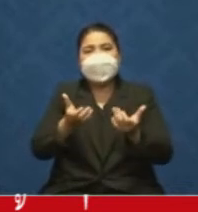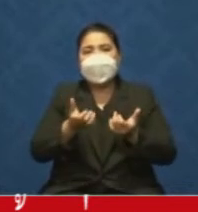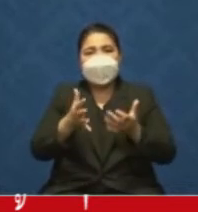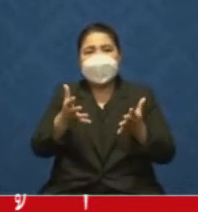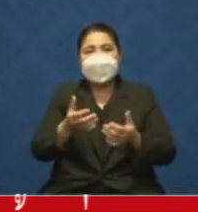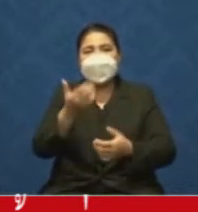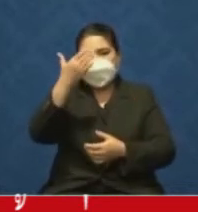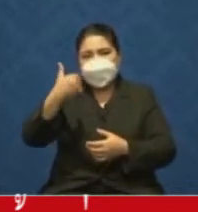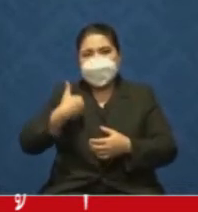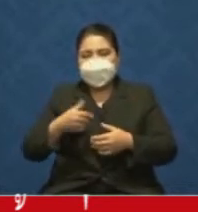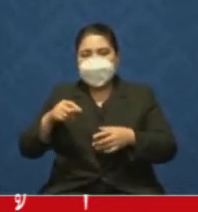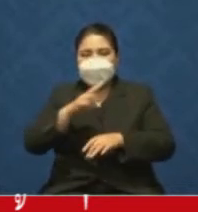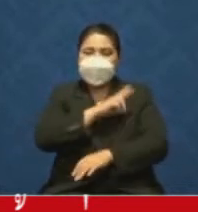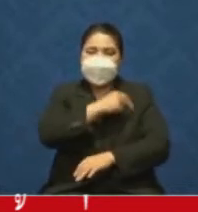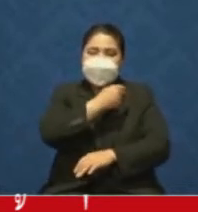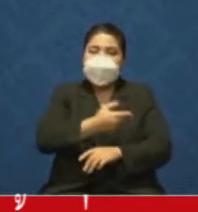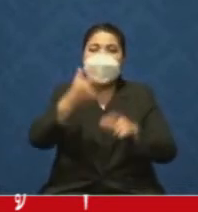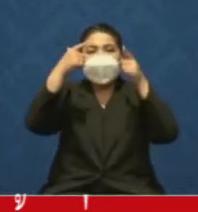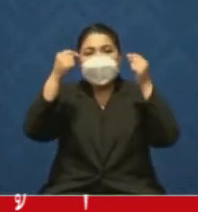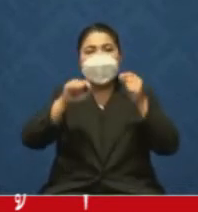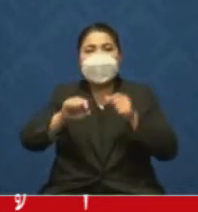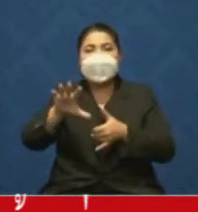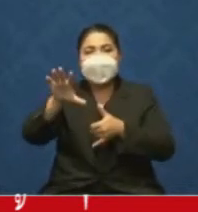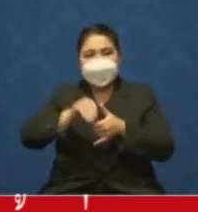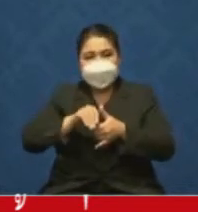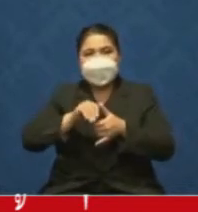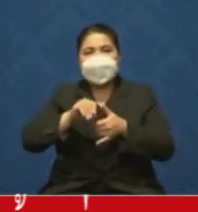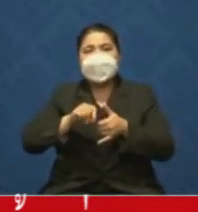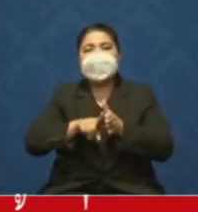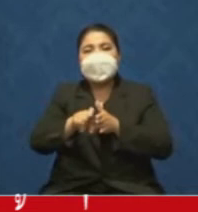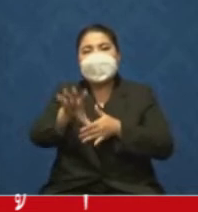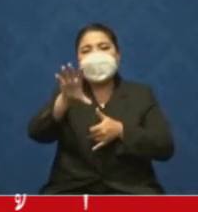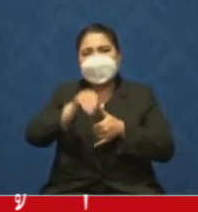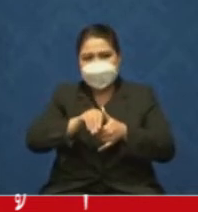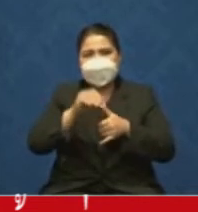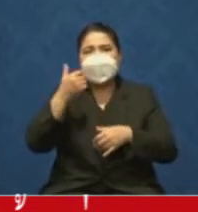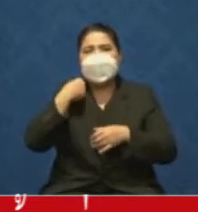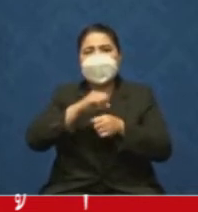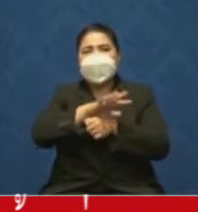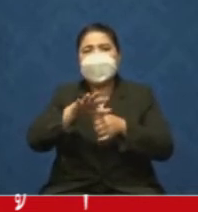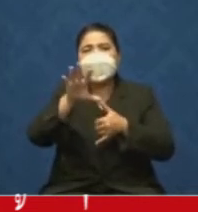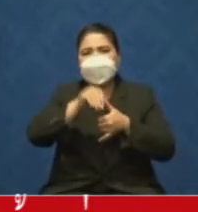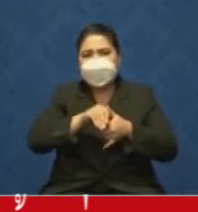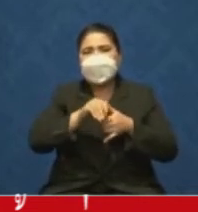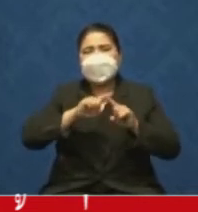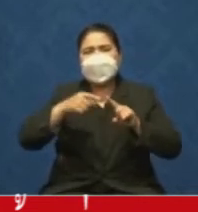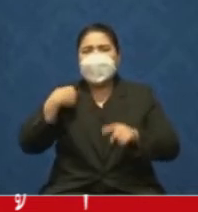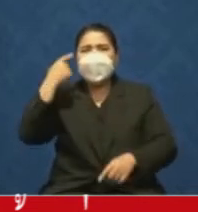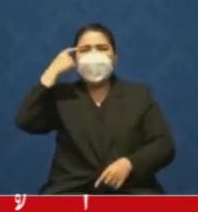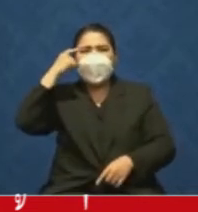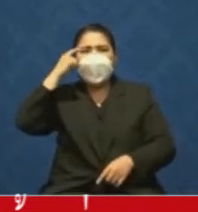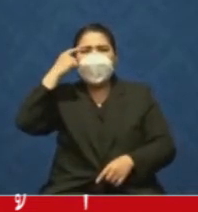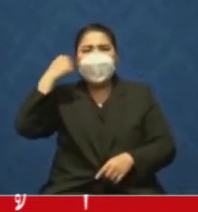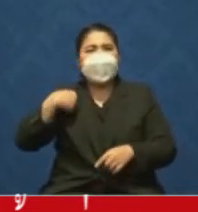ในบุครากรของโรงพยาบาจำนวนมากพูดในวัเดียวคงจะมีคำสั่งพิเศษมาจากไหนไม่ทราบ